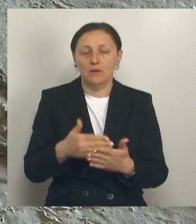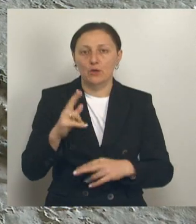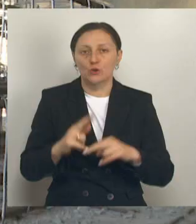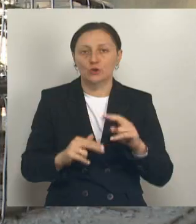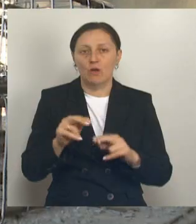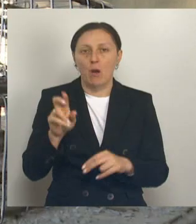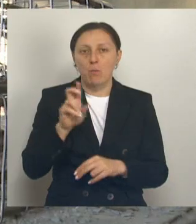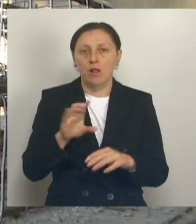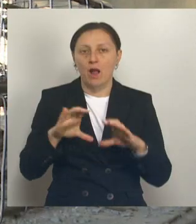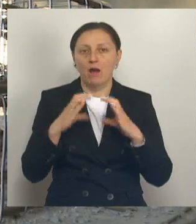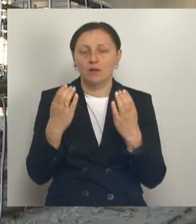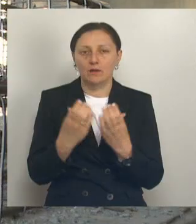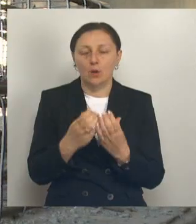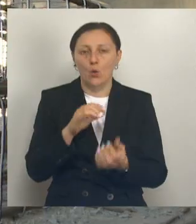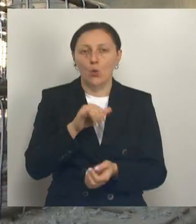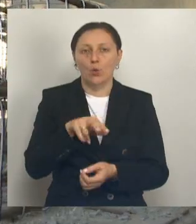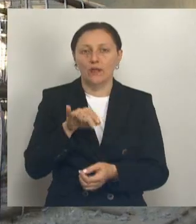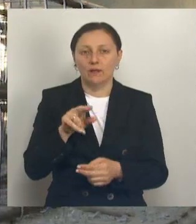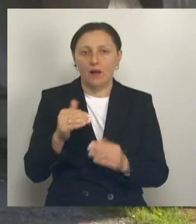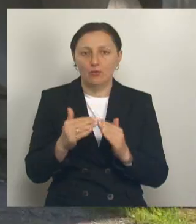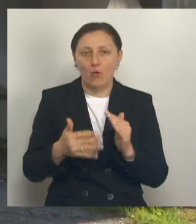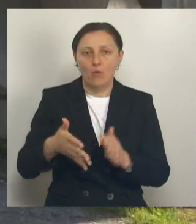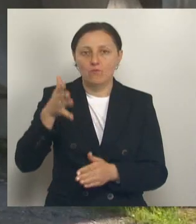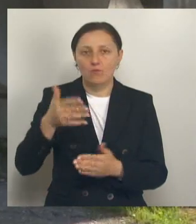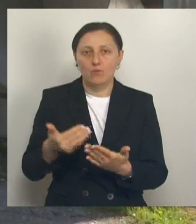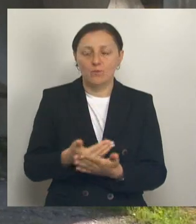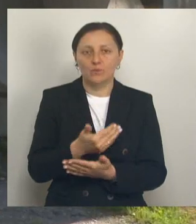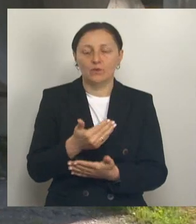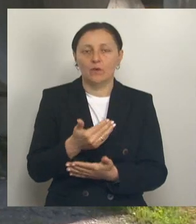Белгород арены микрорайонов улитка и Новая жизнь